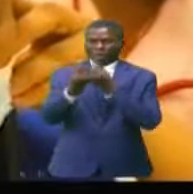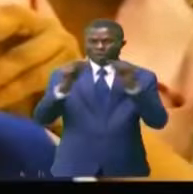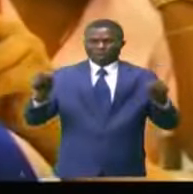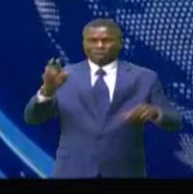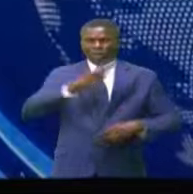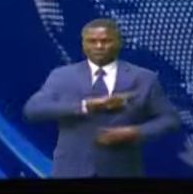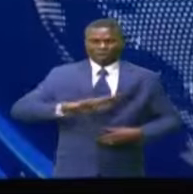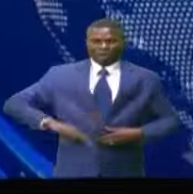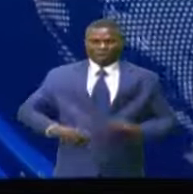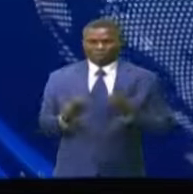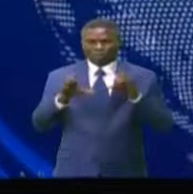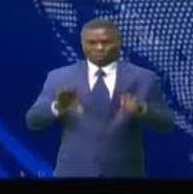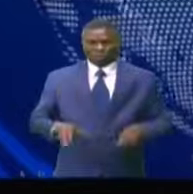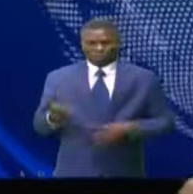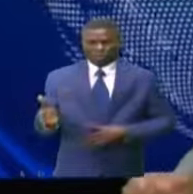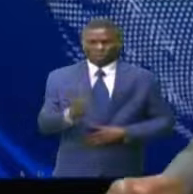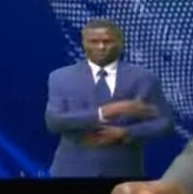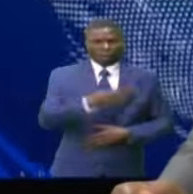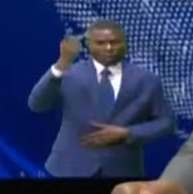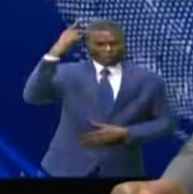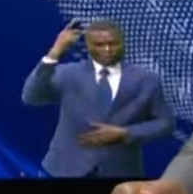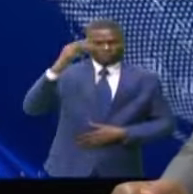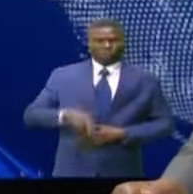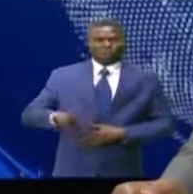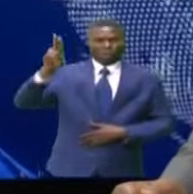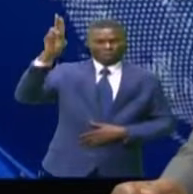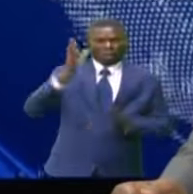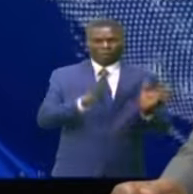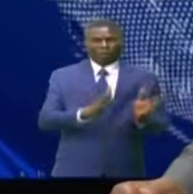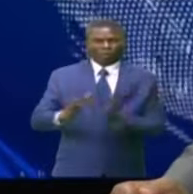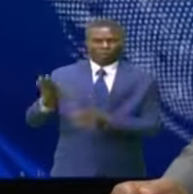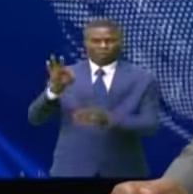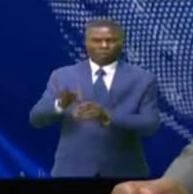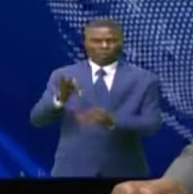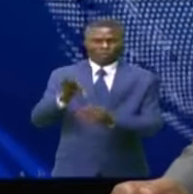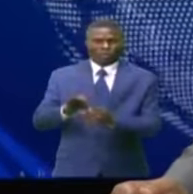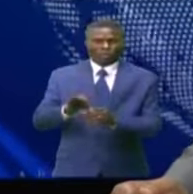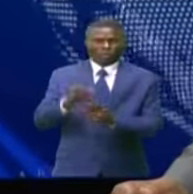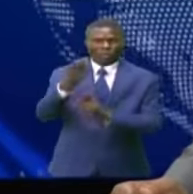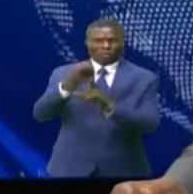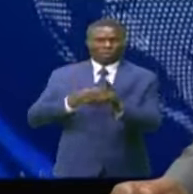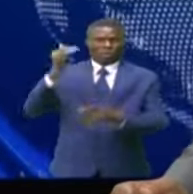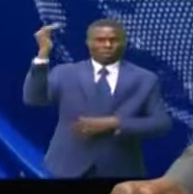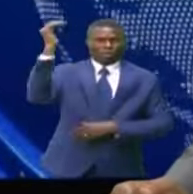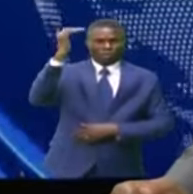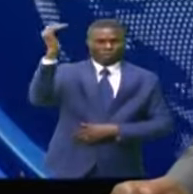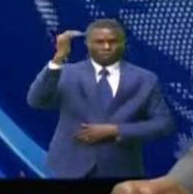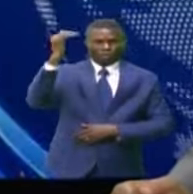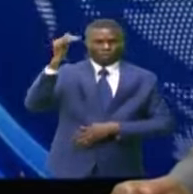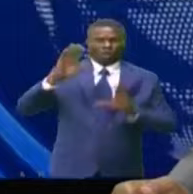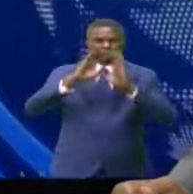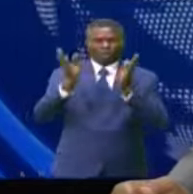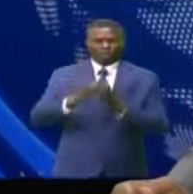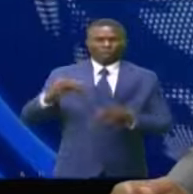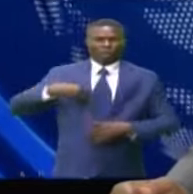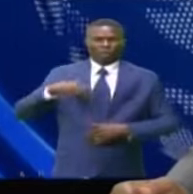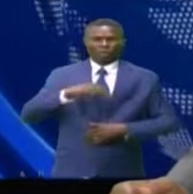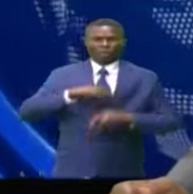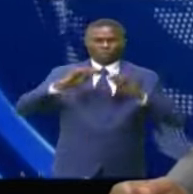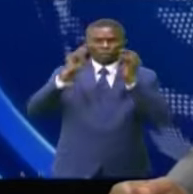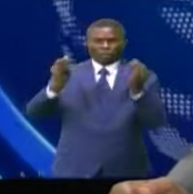RDC. Politique, l'UDPS se prépare aux élections de décembre. Tout membre du